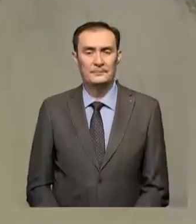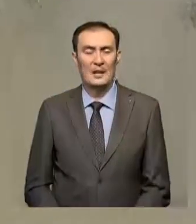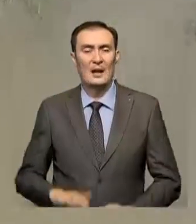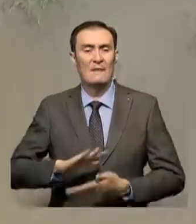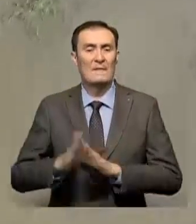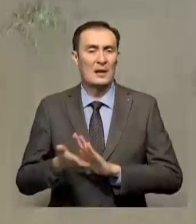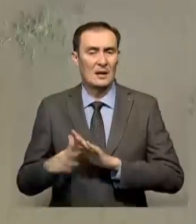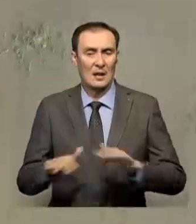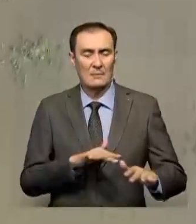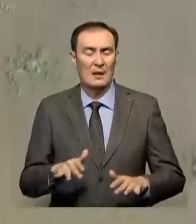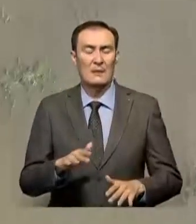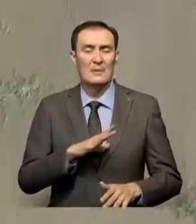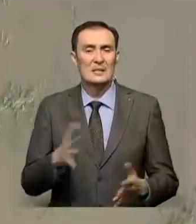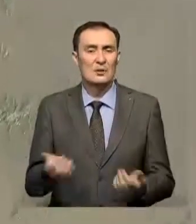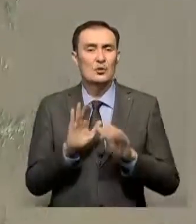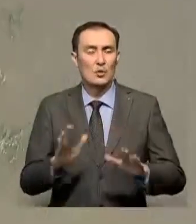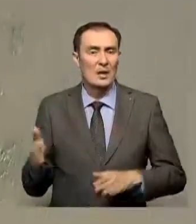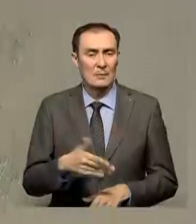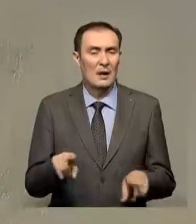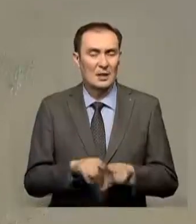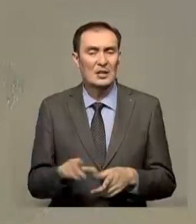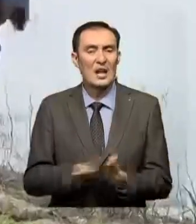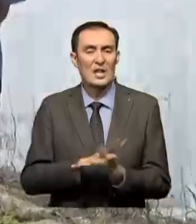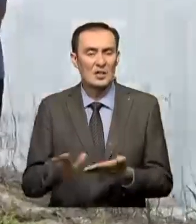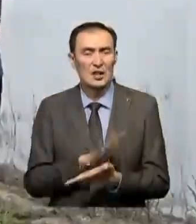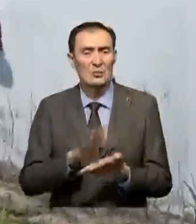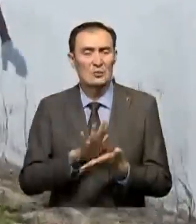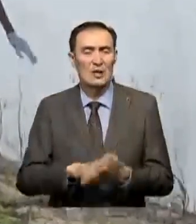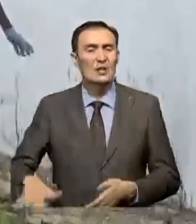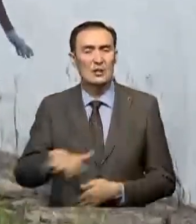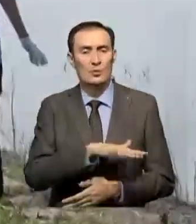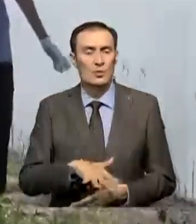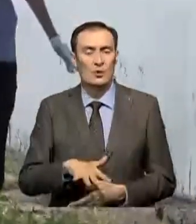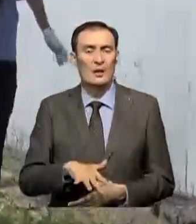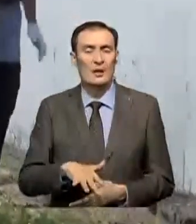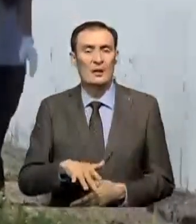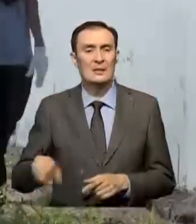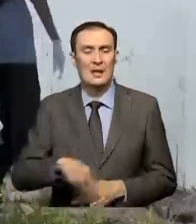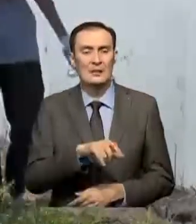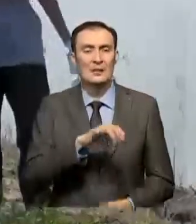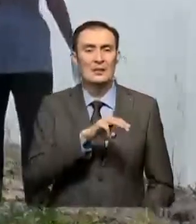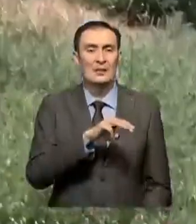рамках экологической акции была спасена не только рыба, но и очищена от мусора территория участка трассы